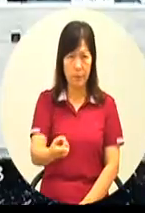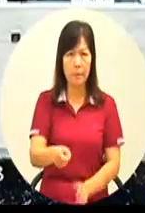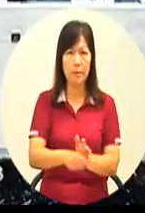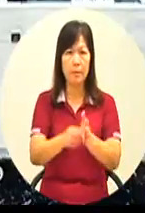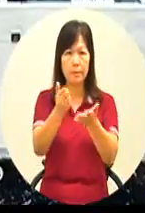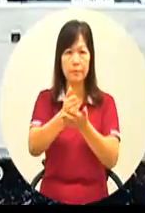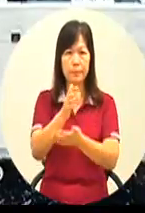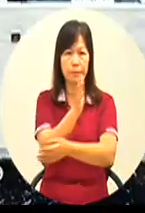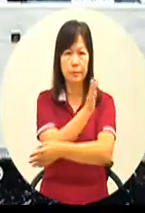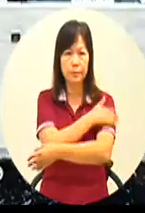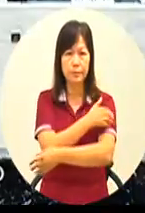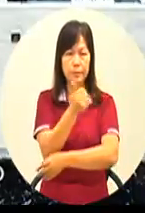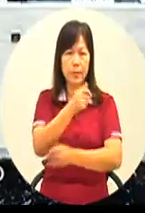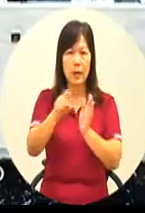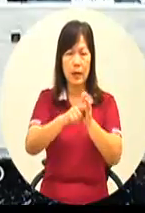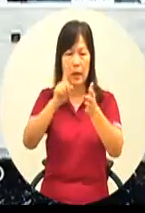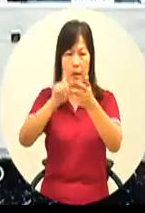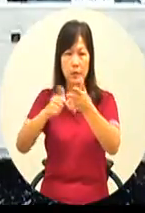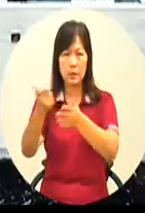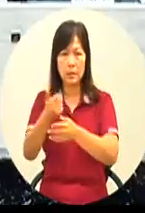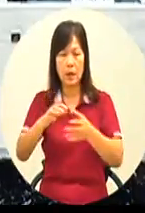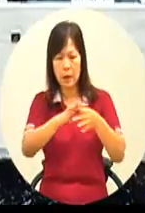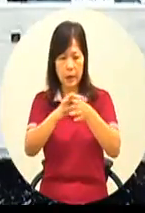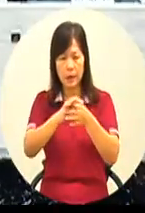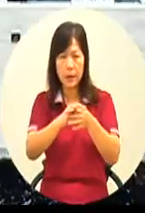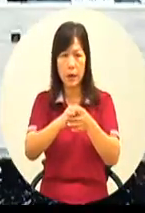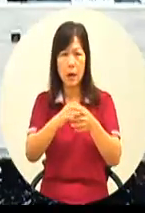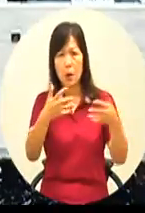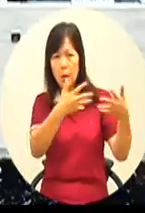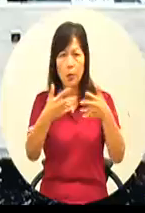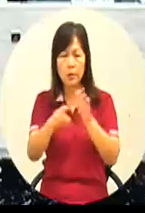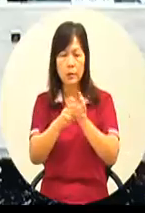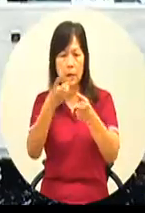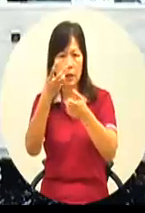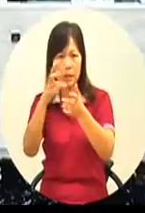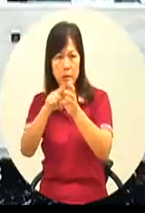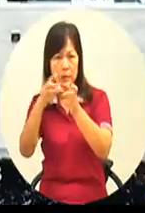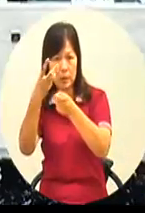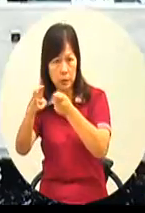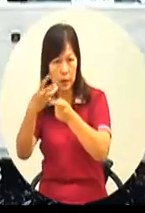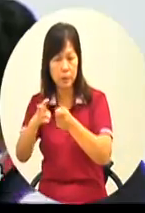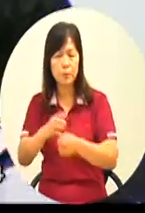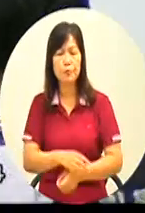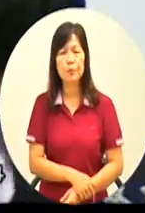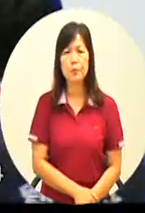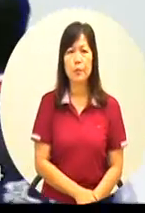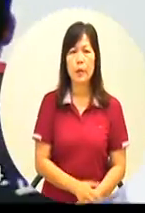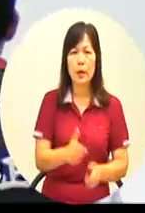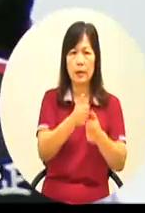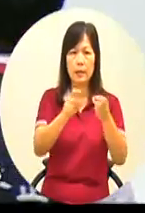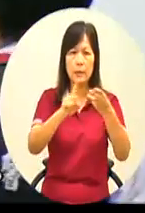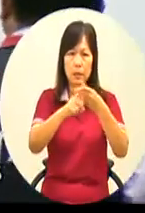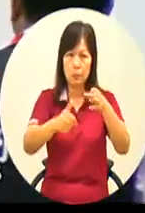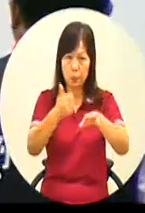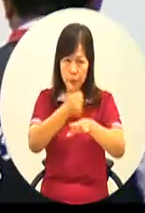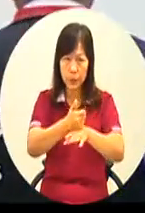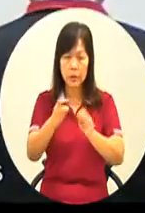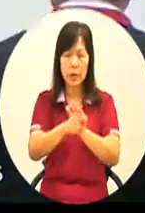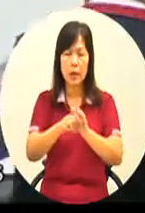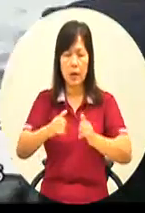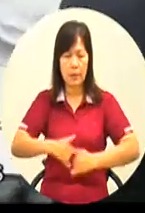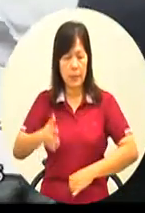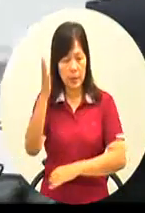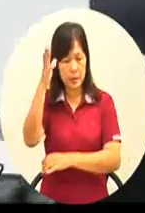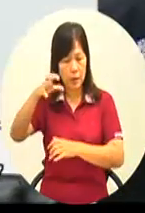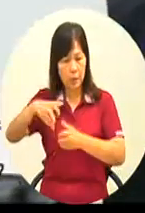陈正文、简焕忠议员哈联合执行30分钟。 好，谢谢主席哈，我们民政部门